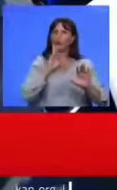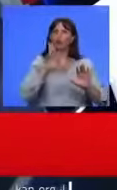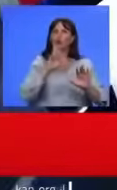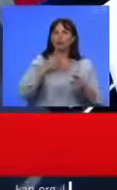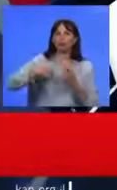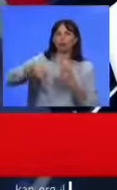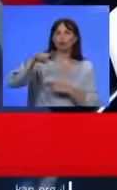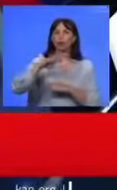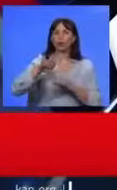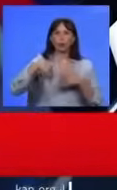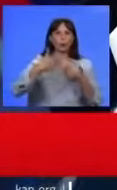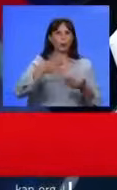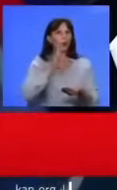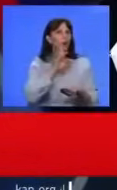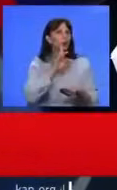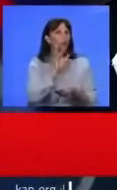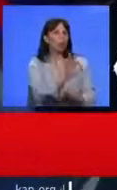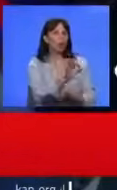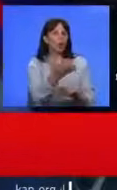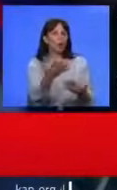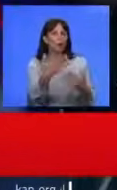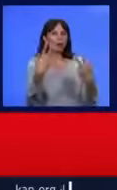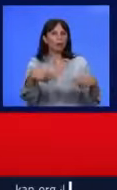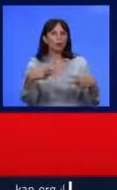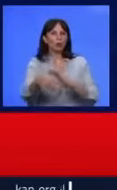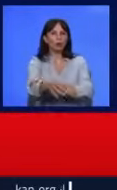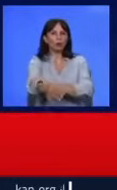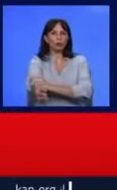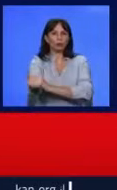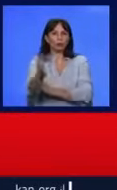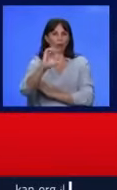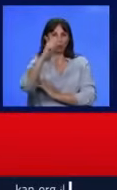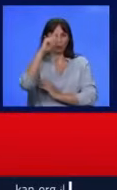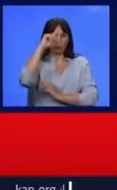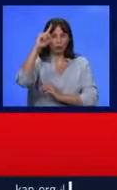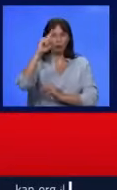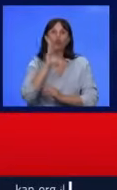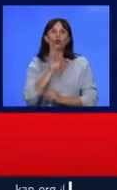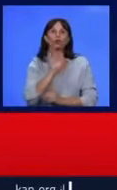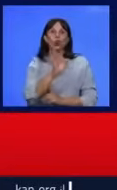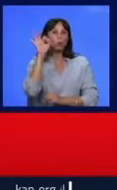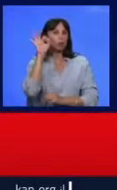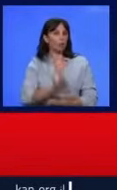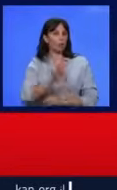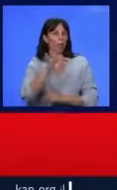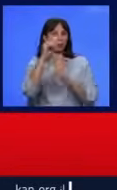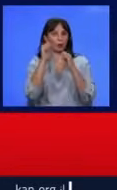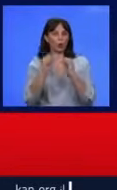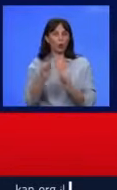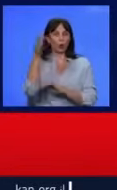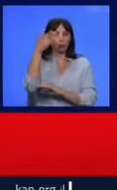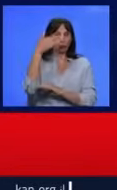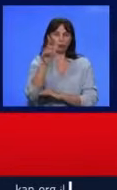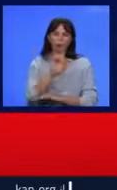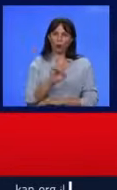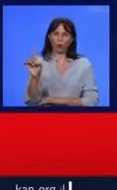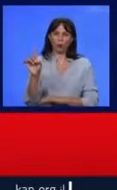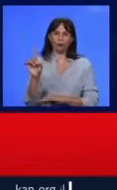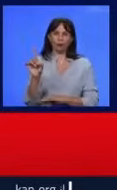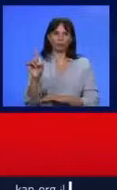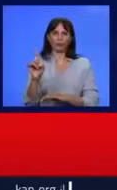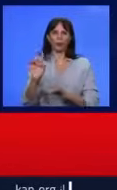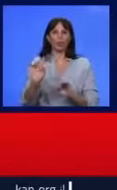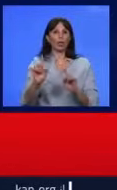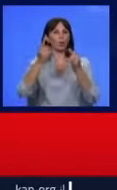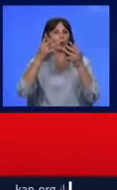את השם שלו, ממה אתם פוחדים? זה אין פגיעה. אם נדע את השם שלו, יש פה פגיעה בביטחון המדינה? לא. אז יש פה אירוע גדול,